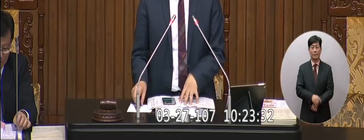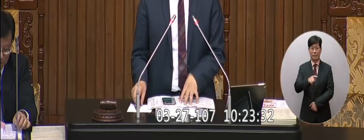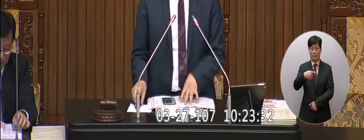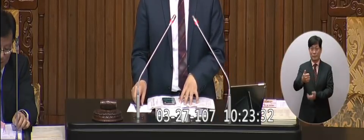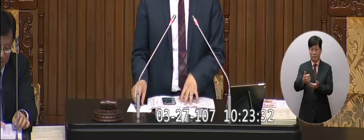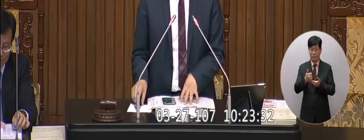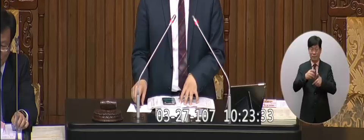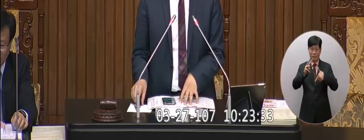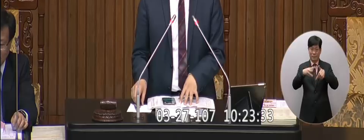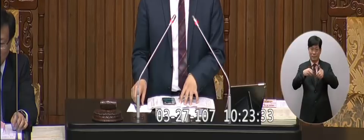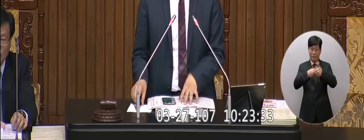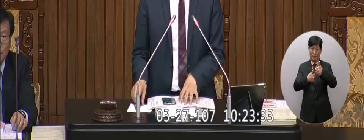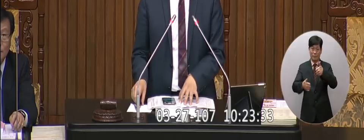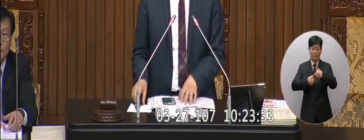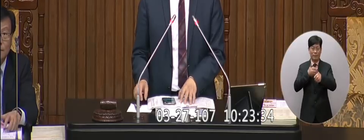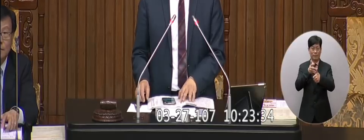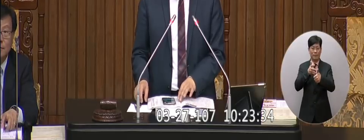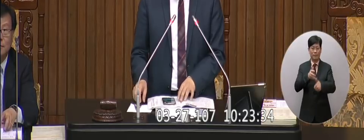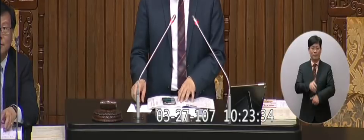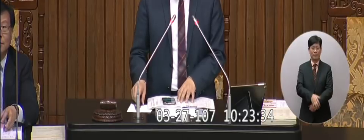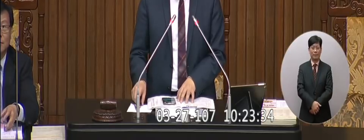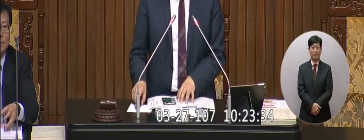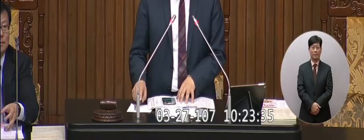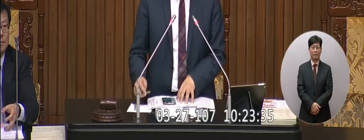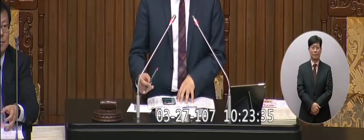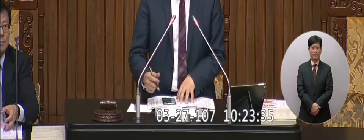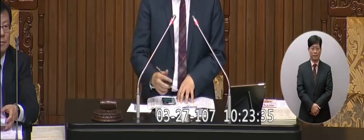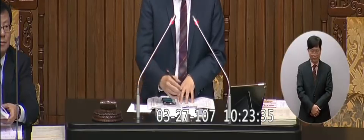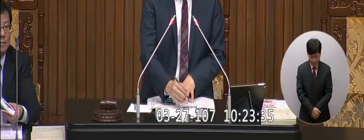接着请廖国栋委员质询。